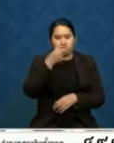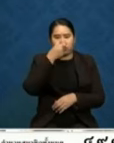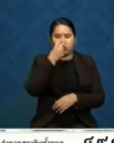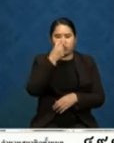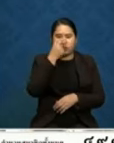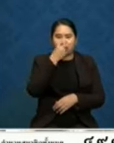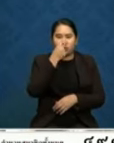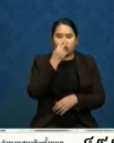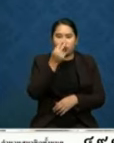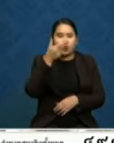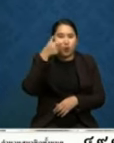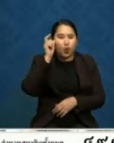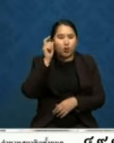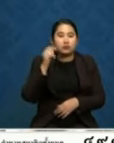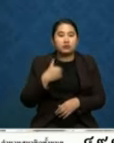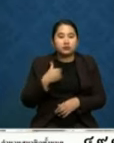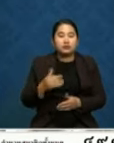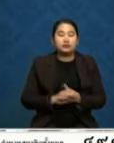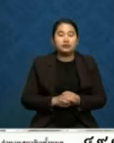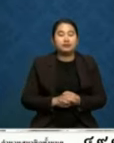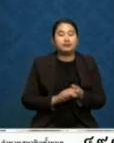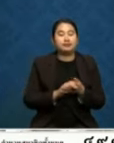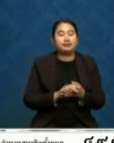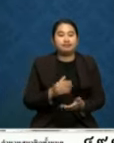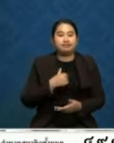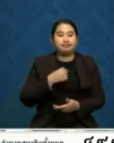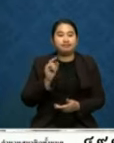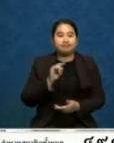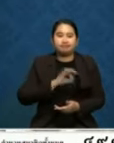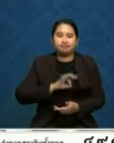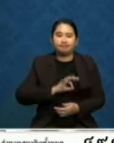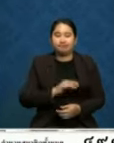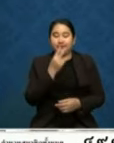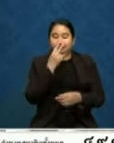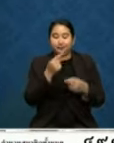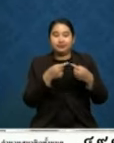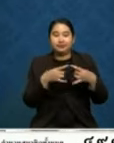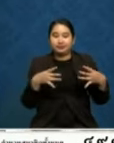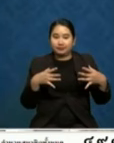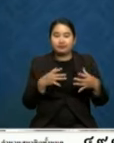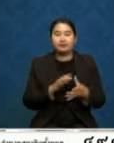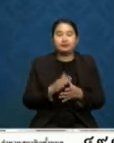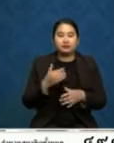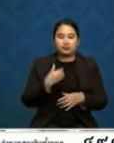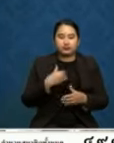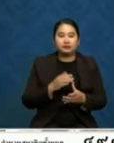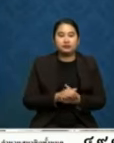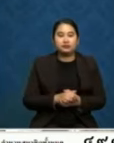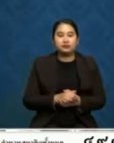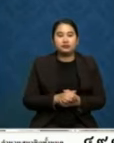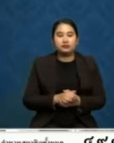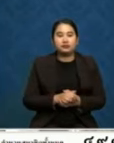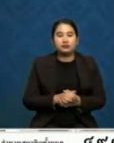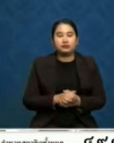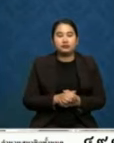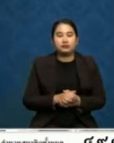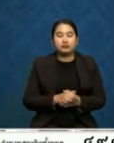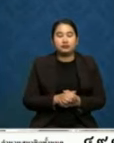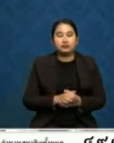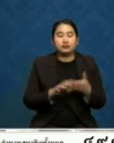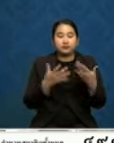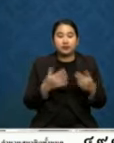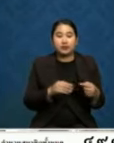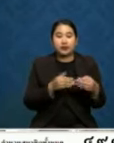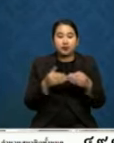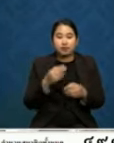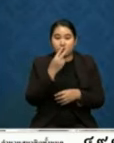งๆที่ผมกล่าวข้างต้นนะครับผมจึงอาจจะไม่ค่อยเห็นด้วยกับงบประมาณตัวนี้เท่าไหร่แล้วก็จะพ